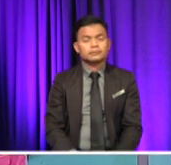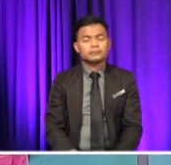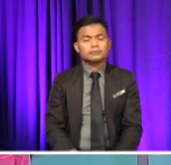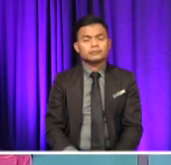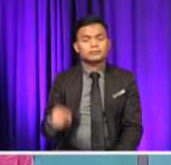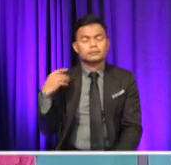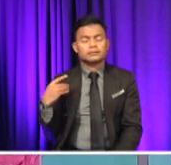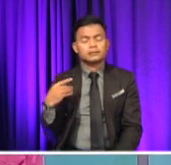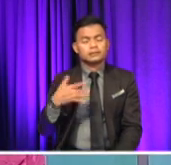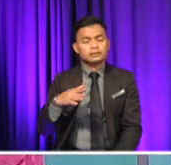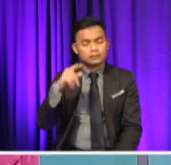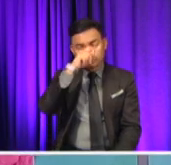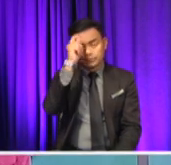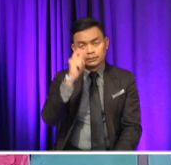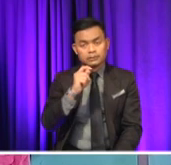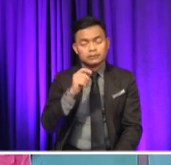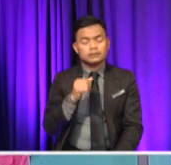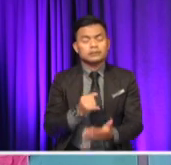datanya jenis-jenis